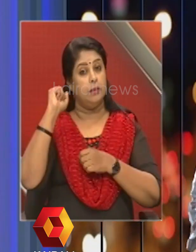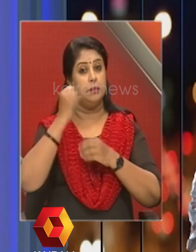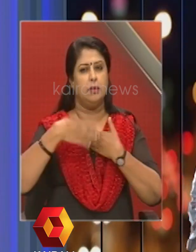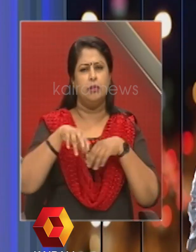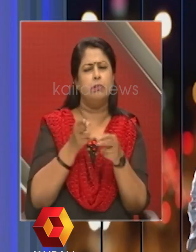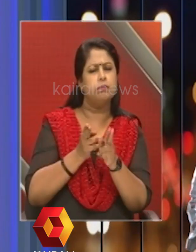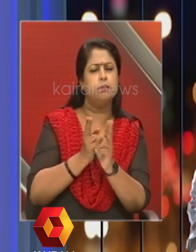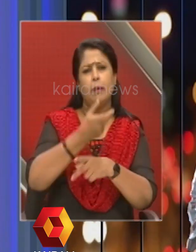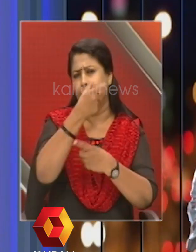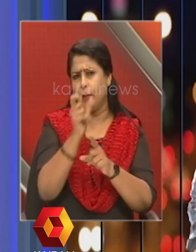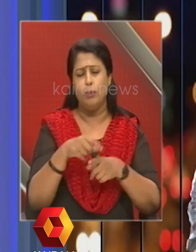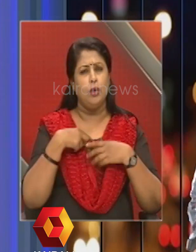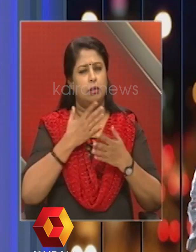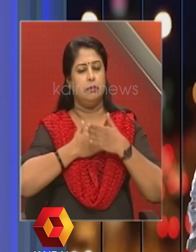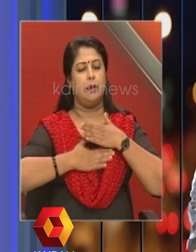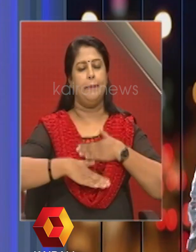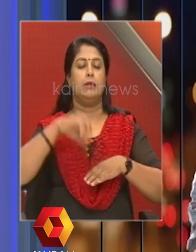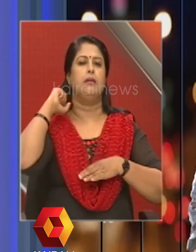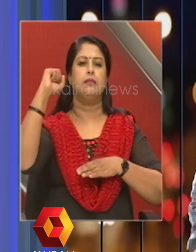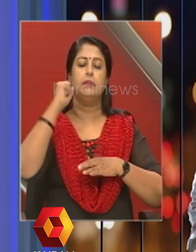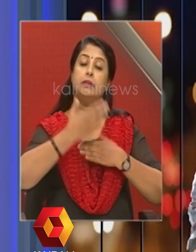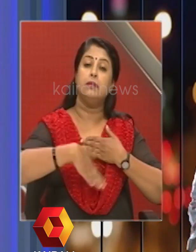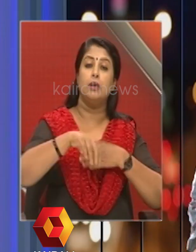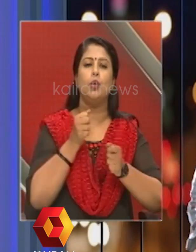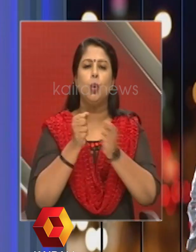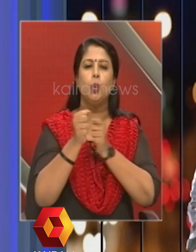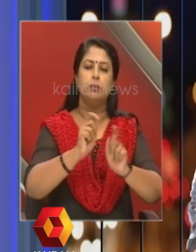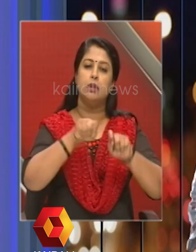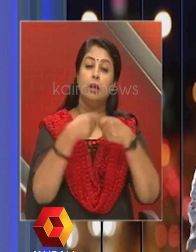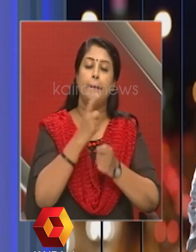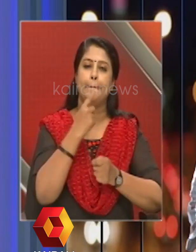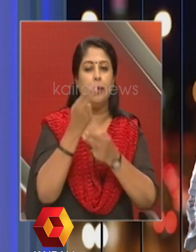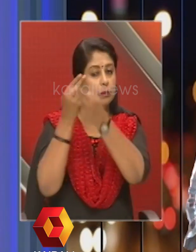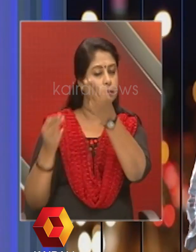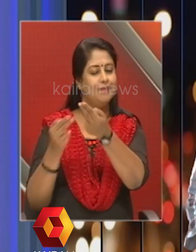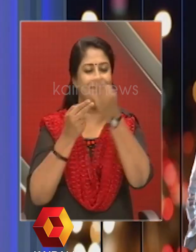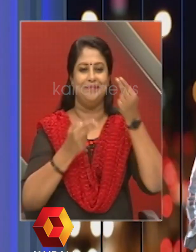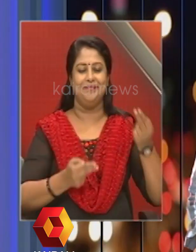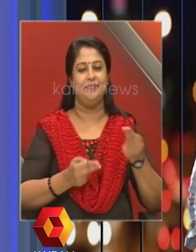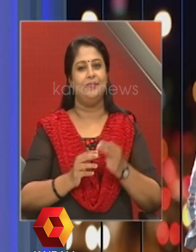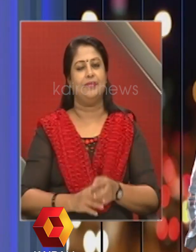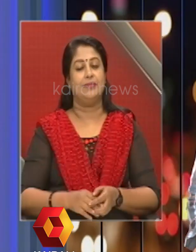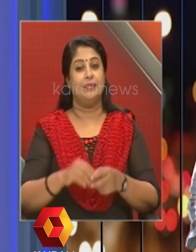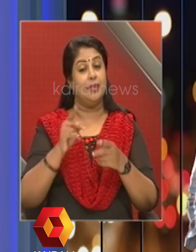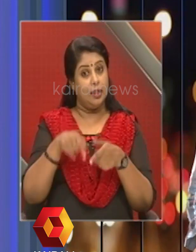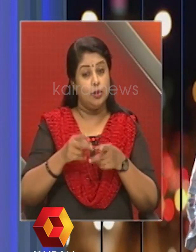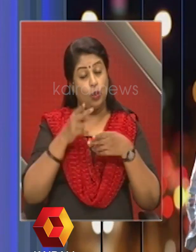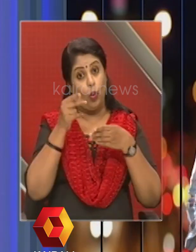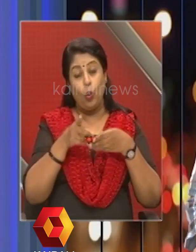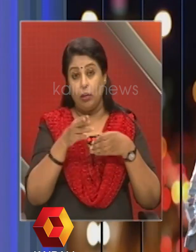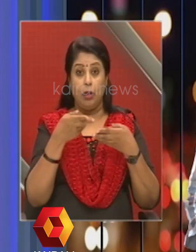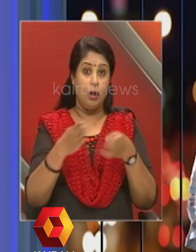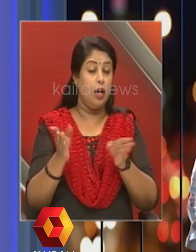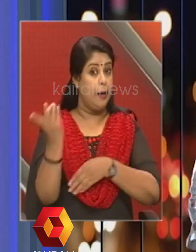ലാത്തി ചാർജും പ്രയോഗിച്ചാലും അഹിംസ മാർഗത്തിൽ പ്രതിഷേധിക്കുമെന്നും ഗുസ്തി താരങ്ങൾ വ്യക്തമാക്കി. വിശദാംശങ്ങളുമായി ദില്ലിയിൽ നിന്നും ആർ അച്യുതൻ ചേരുന്നു. അച്യുതൻ, ഉദ്ഘാടന ദിവസം